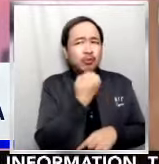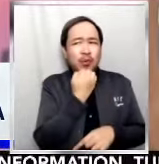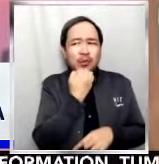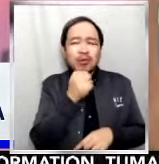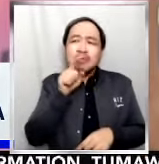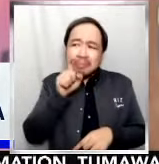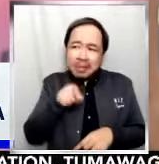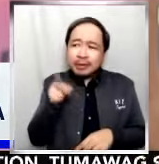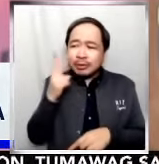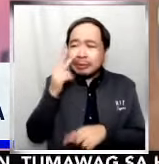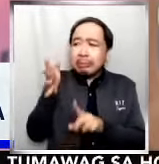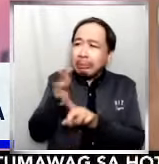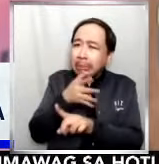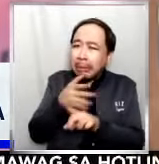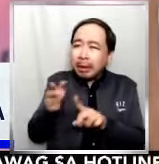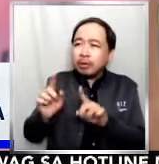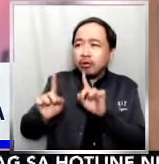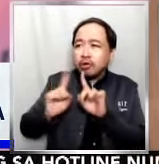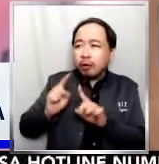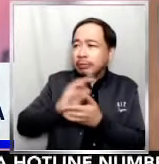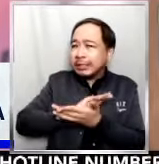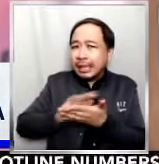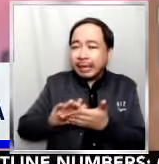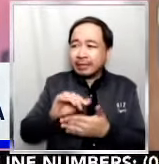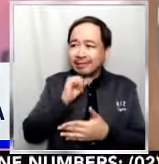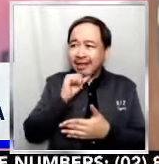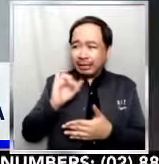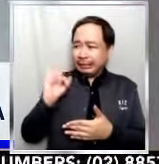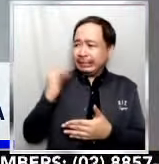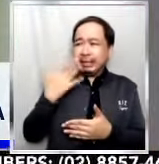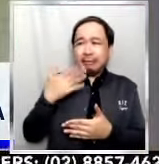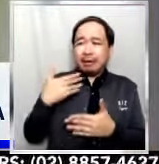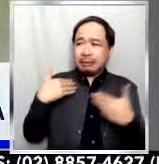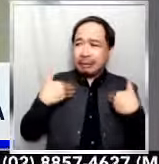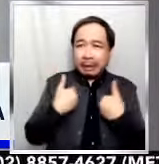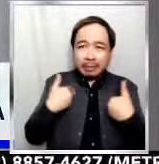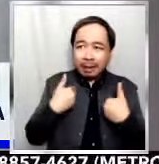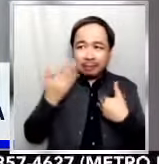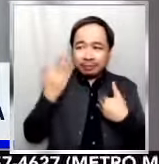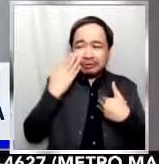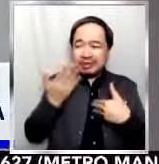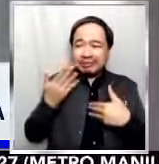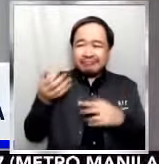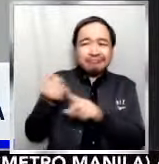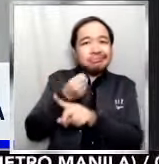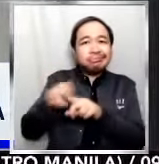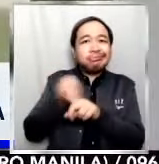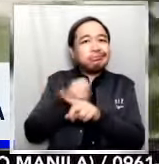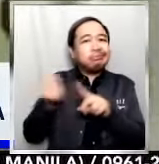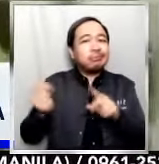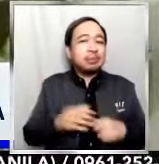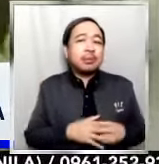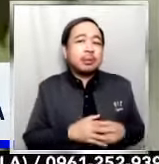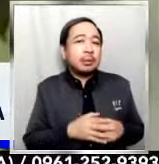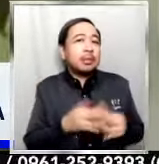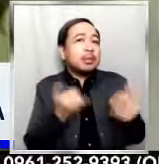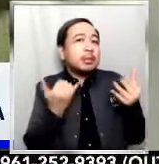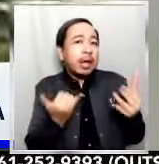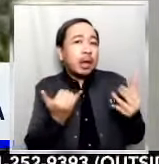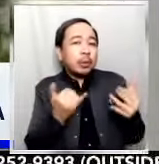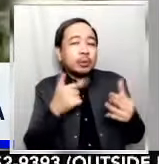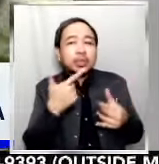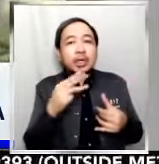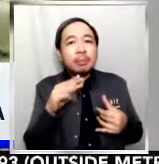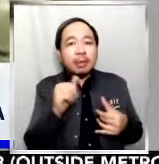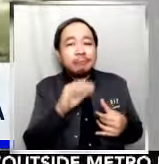kausapin nila ng maayos. Hindi ganun na parang baboy na ginawa nila na hinagis. Tinutuntun pa ng GMA News sa mga lalaki sa video na nanakit umano